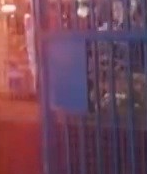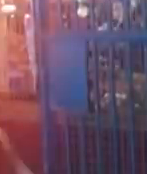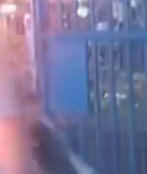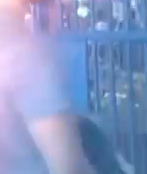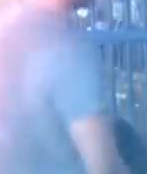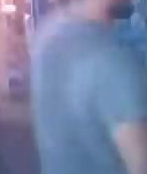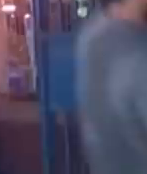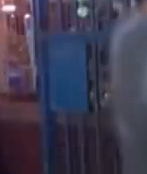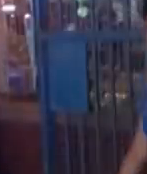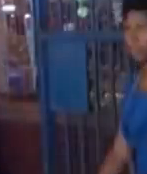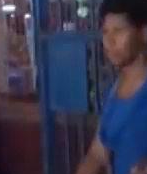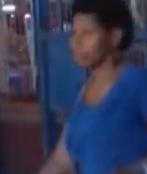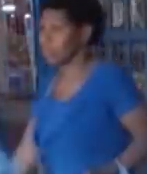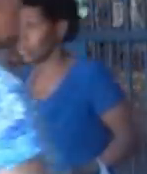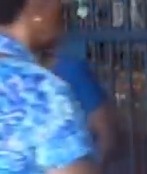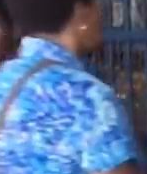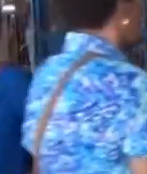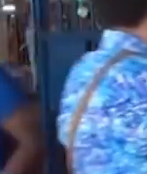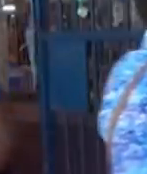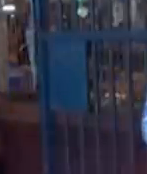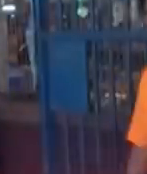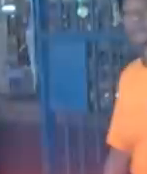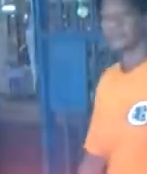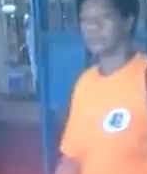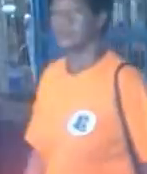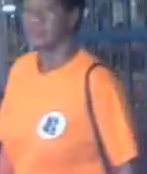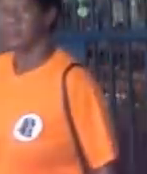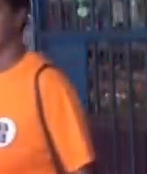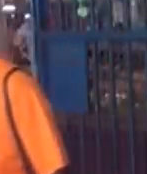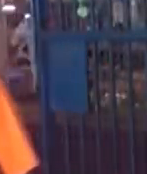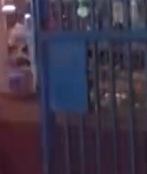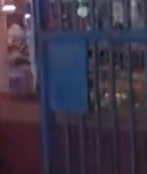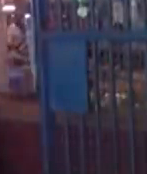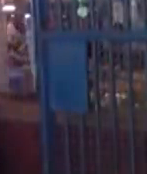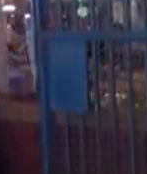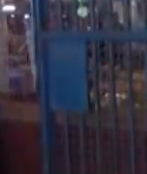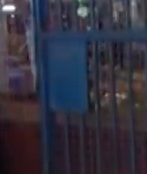कुमार साहब ने नायक है गोंगवा लुगु लटोका रेडियो फीजी 2